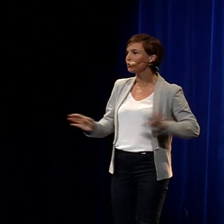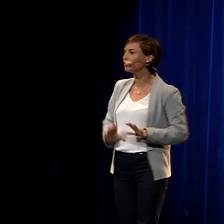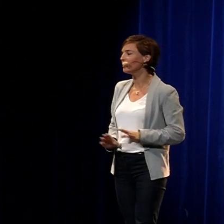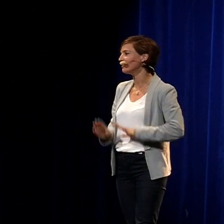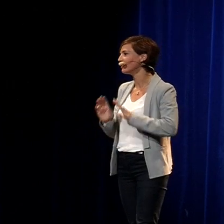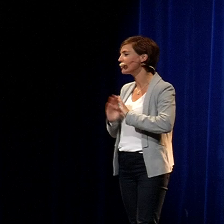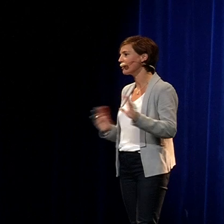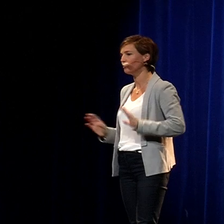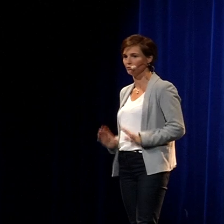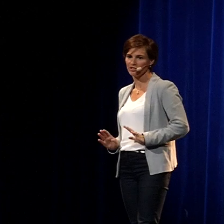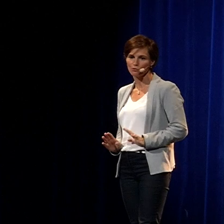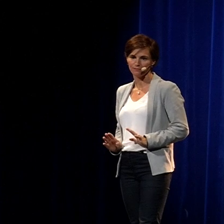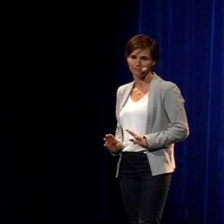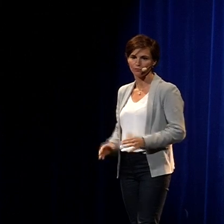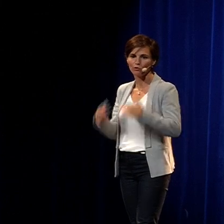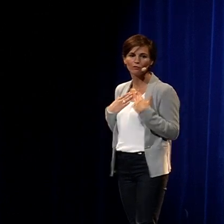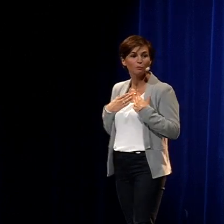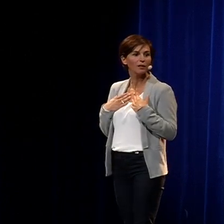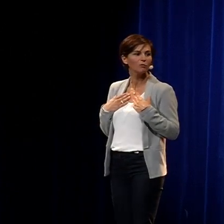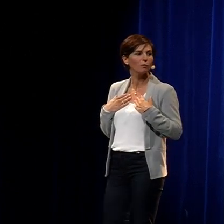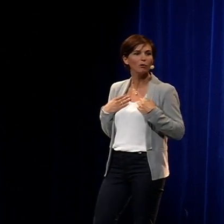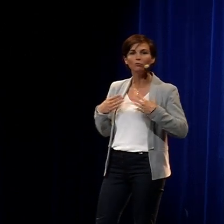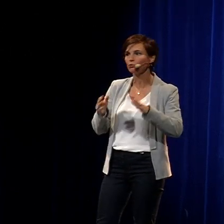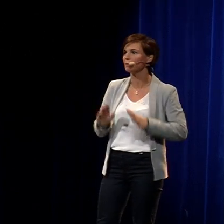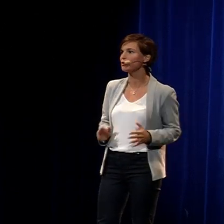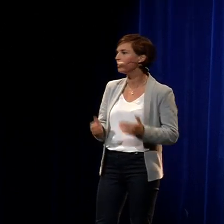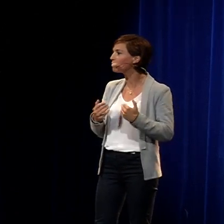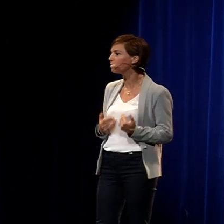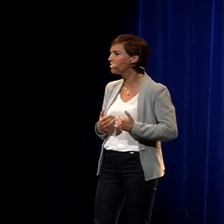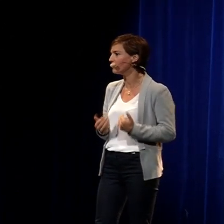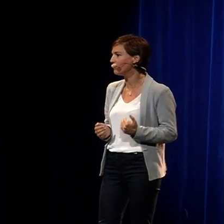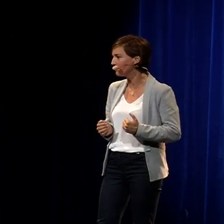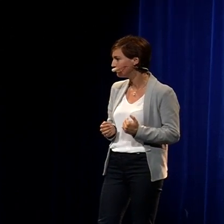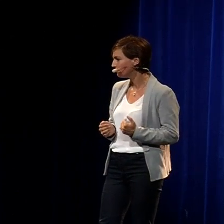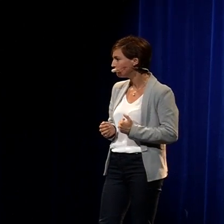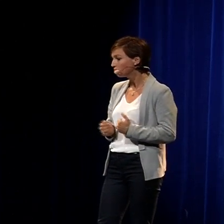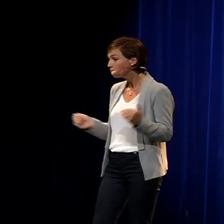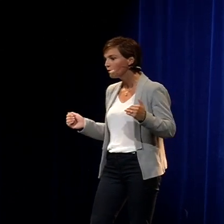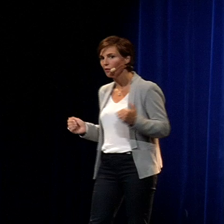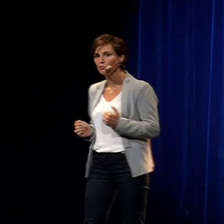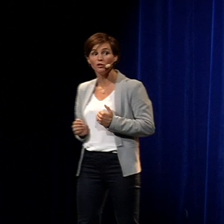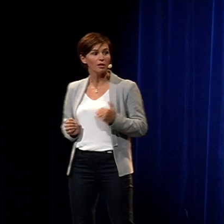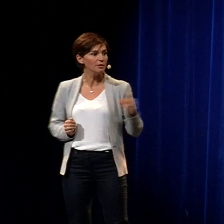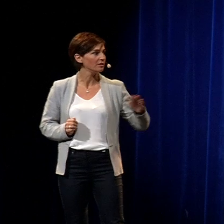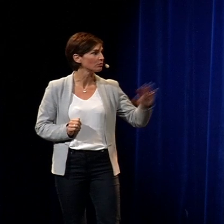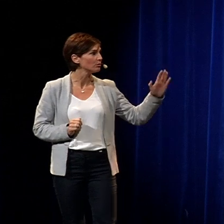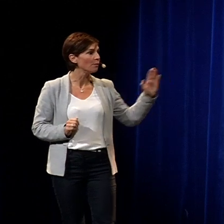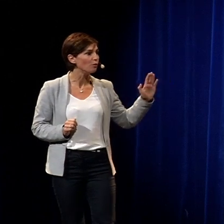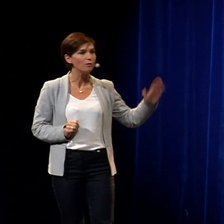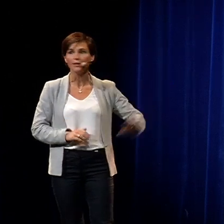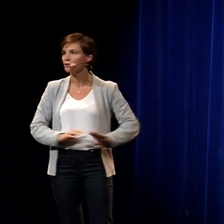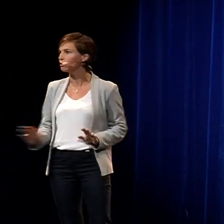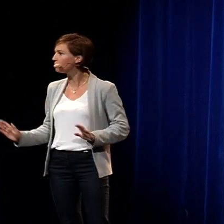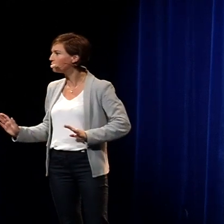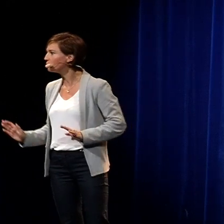Alors par contre, oser, c'est chacun selon ses choix. Je viens vous parler de mon parcours, ce sont mes choix, ils me conviennent, je les aime. Voilà, j'ai des amis qui sont